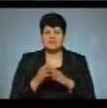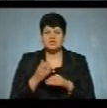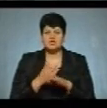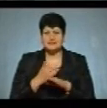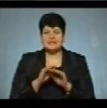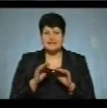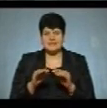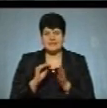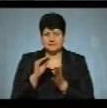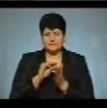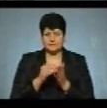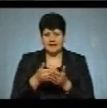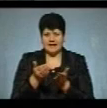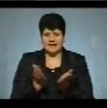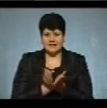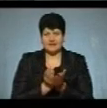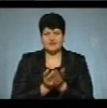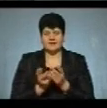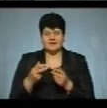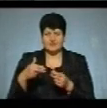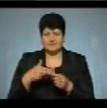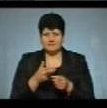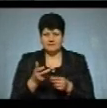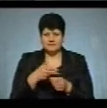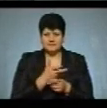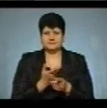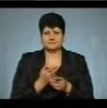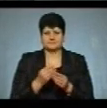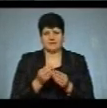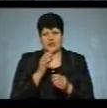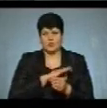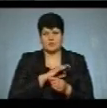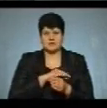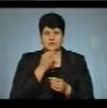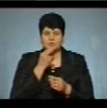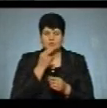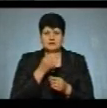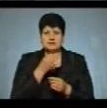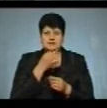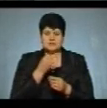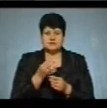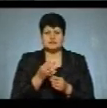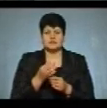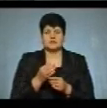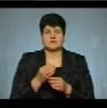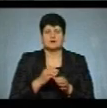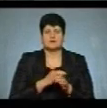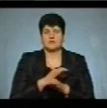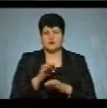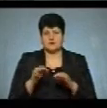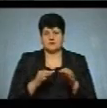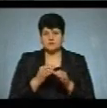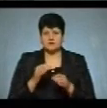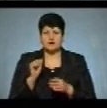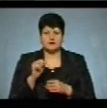уроку діти заповнювали тарілки вирізаними малюнками корисних продуктів, розповіла регіональний координатор проєкту Алла Рожко. Подробиці